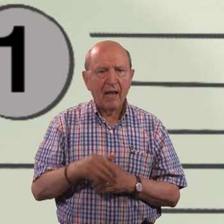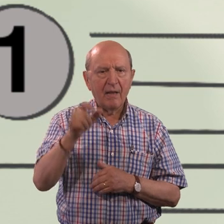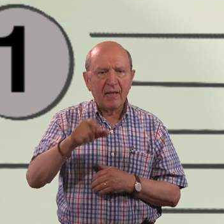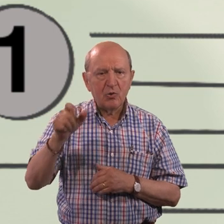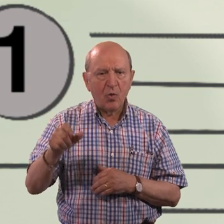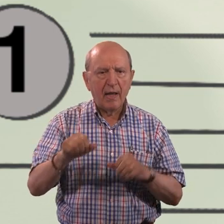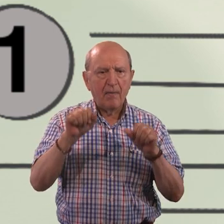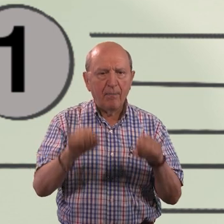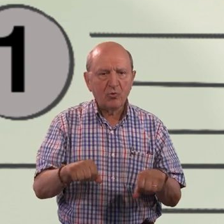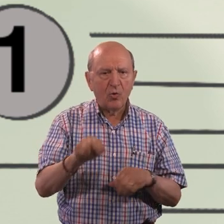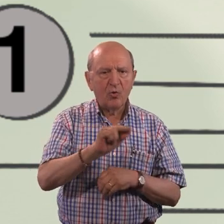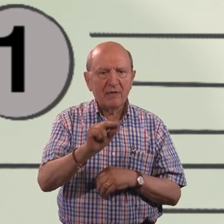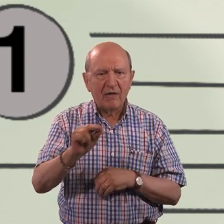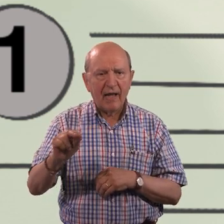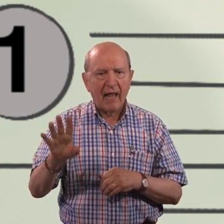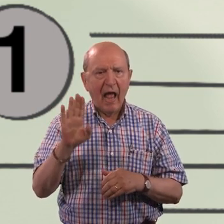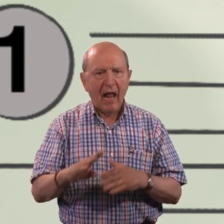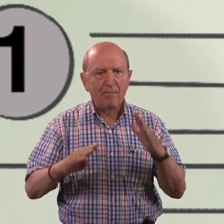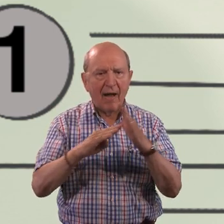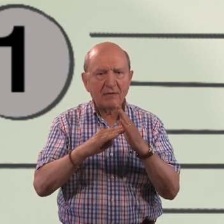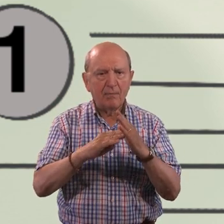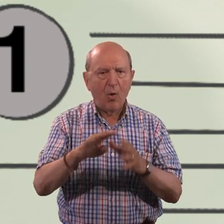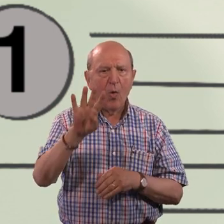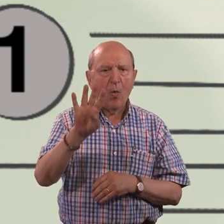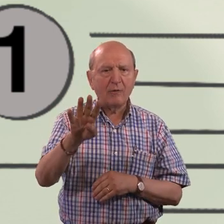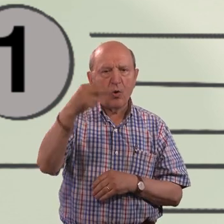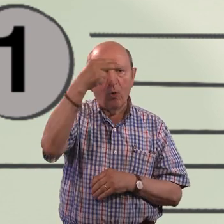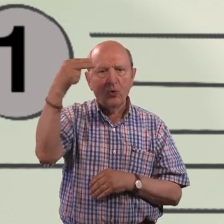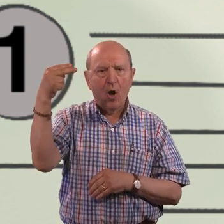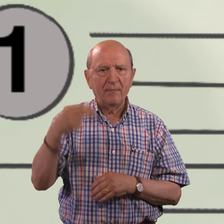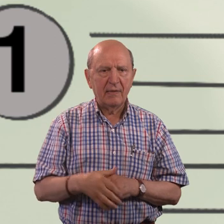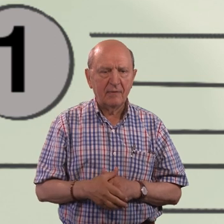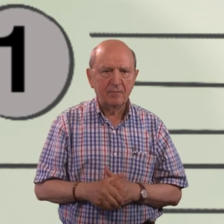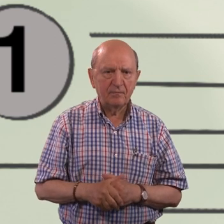le persone possono scrivere al massimo quattro nomi